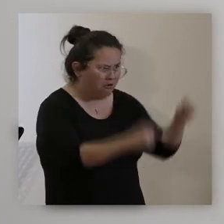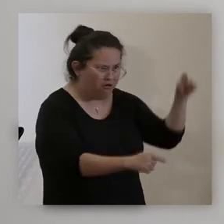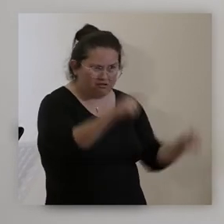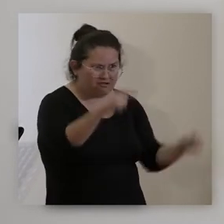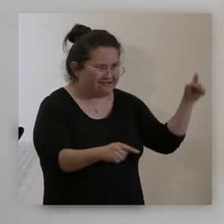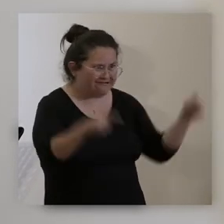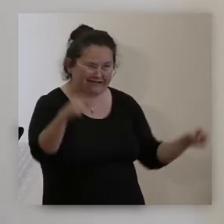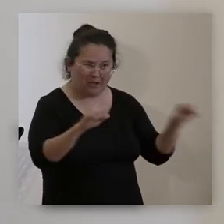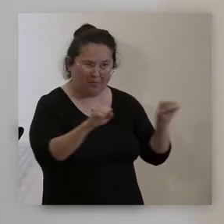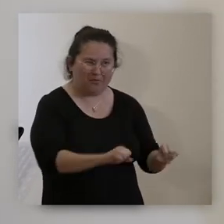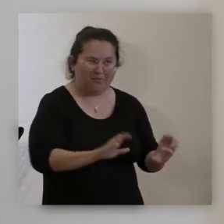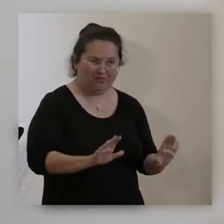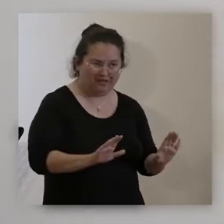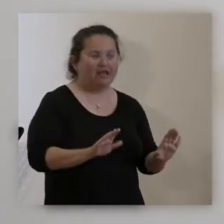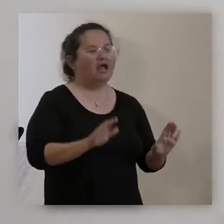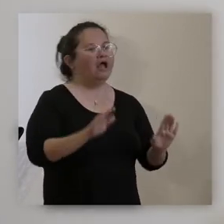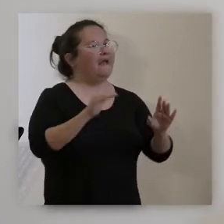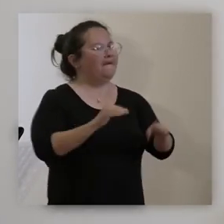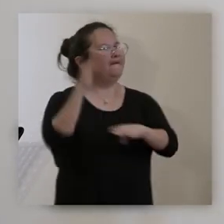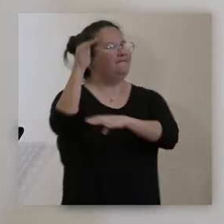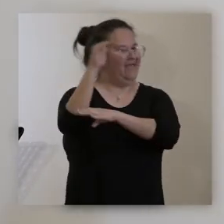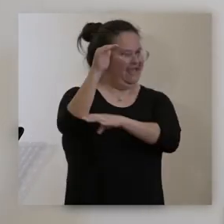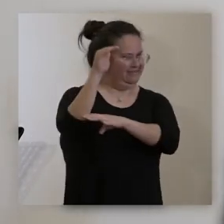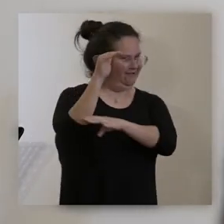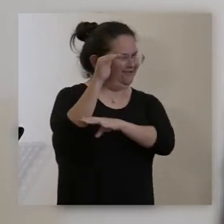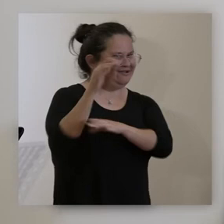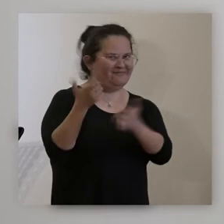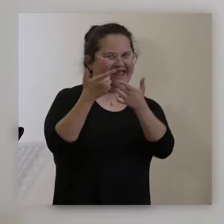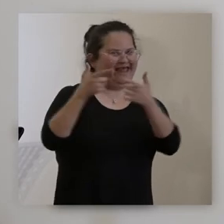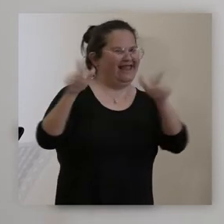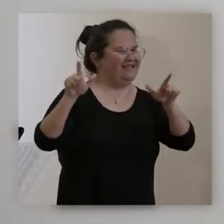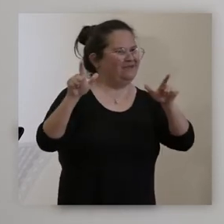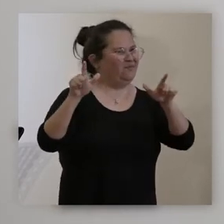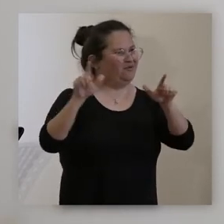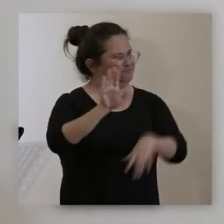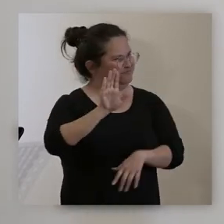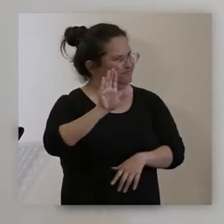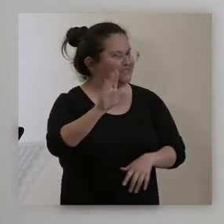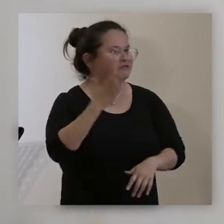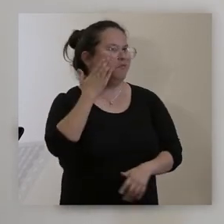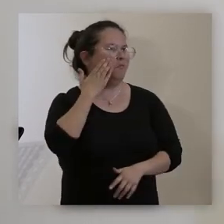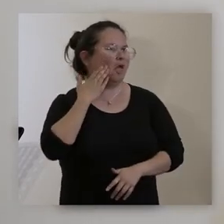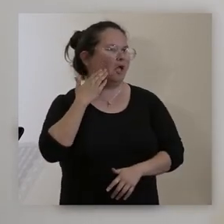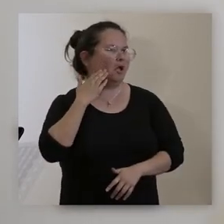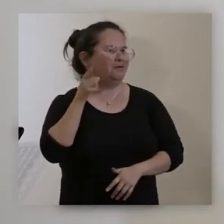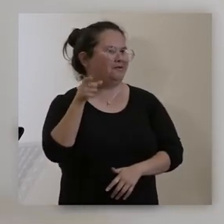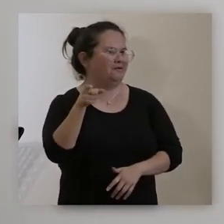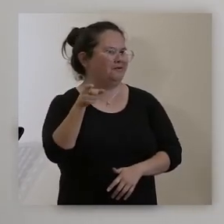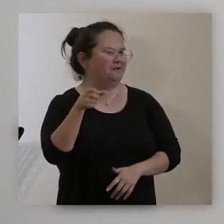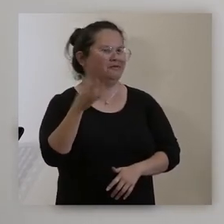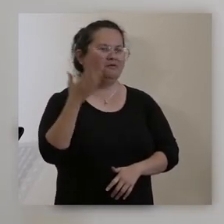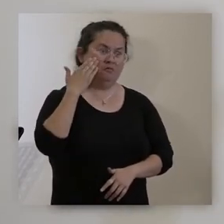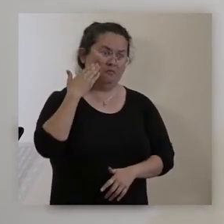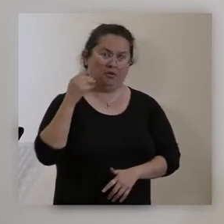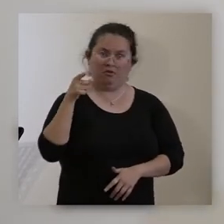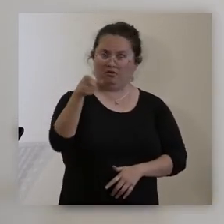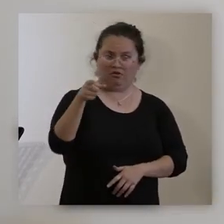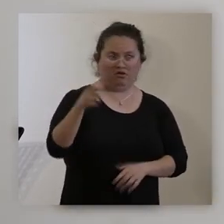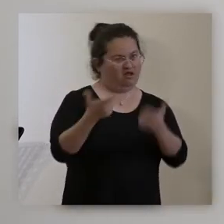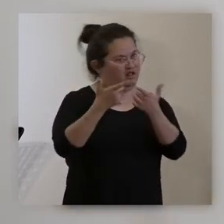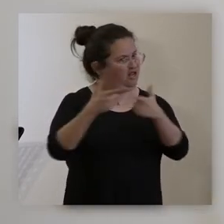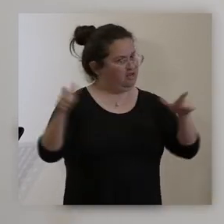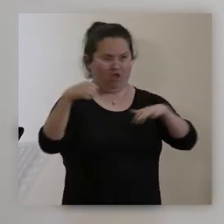libre. Or, la liberté était un attribut naturel uniquement pour les blancs. Les libres de couleurs qui, eux, jouissaient d'une liberté